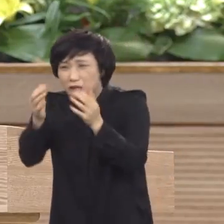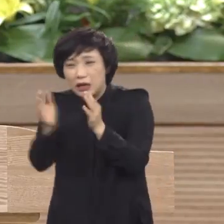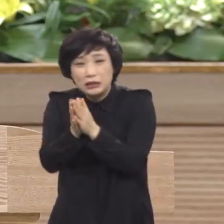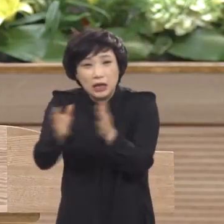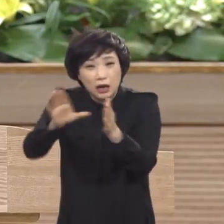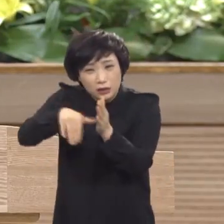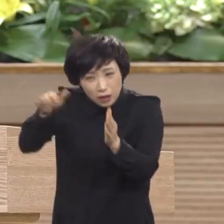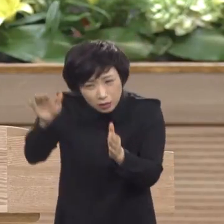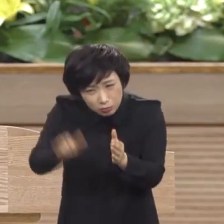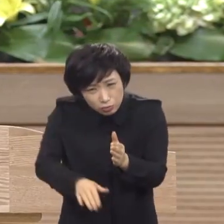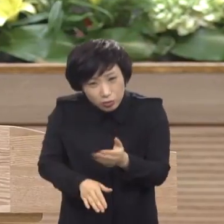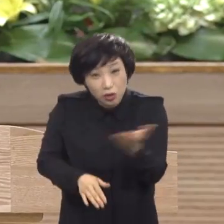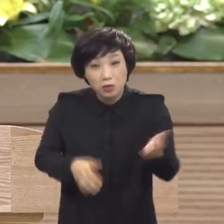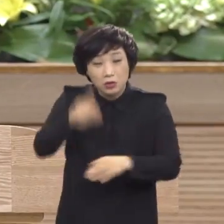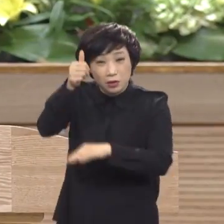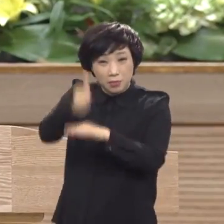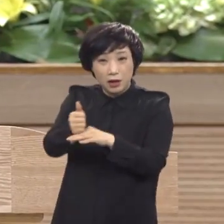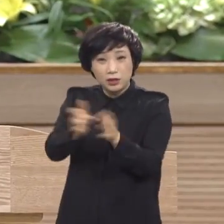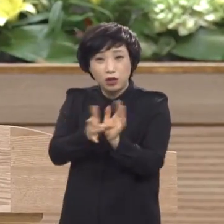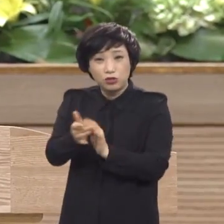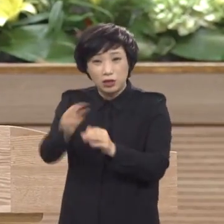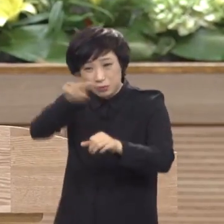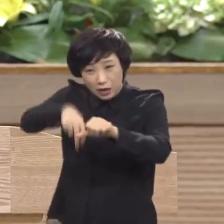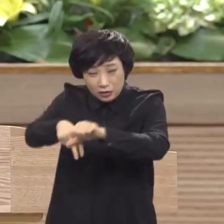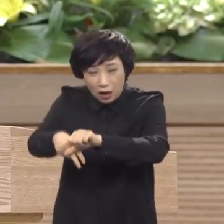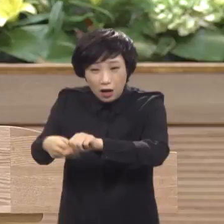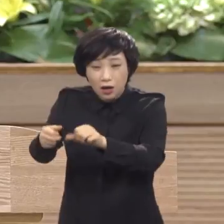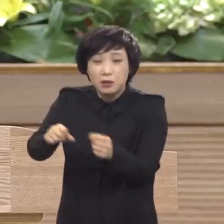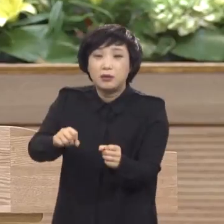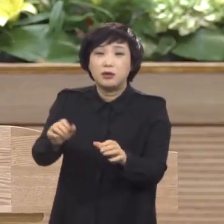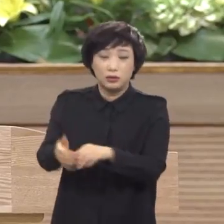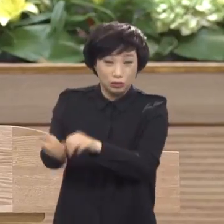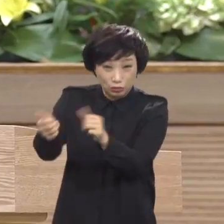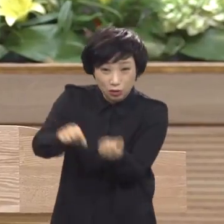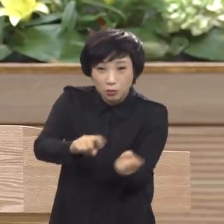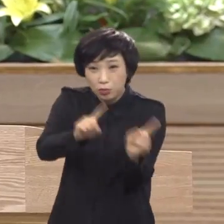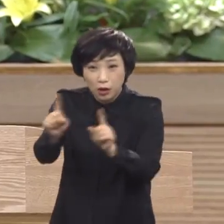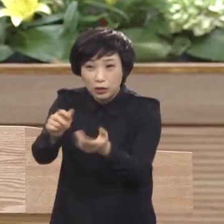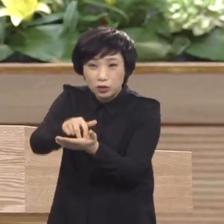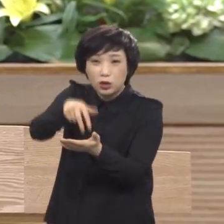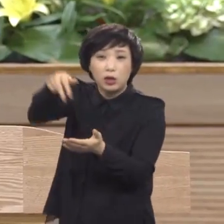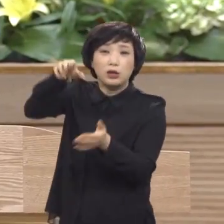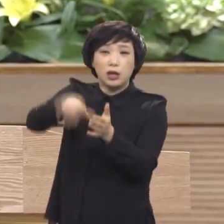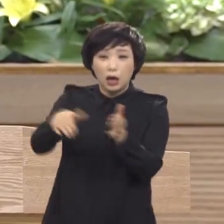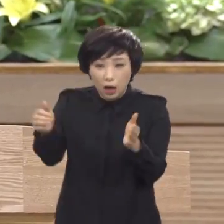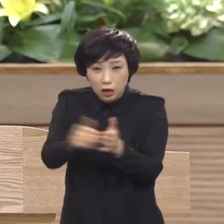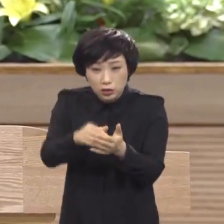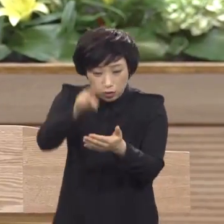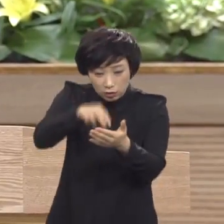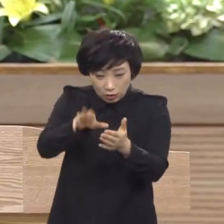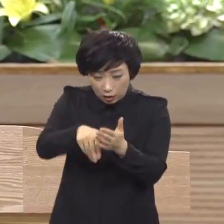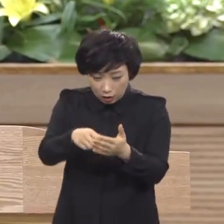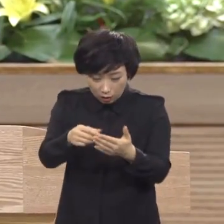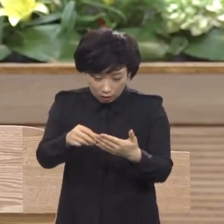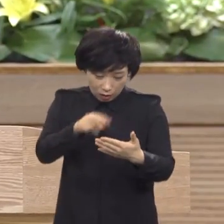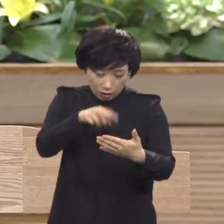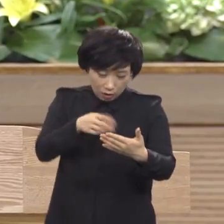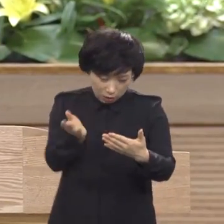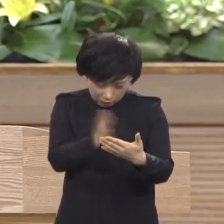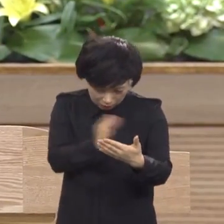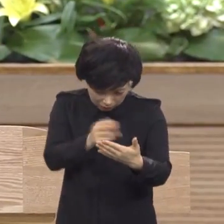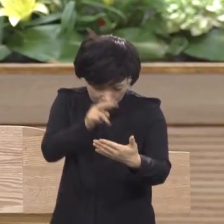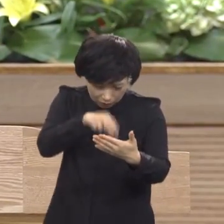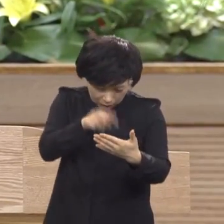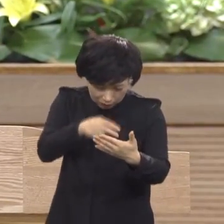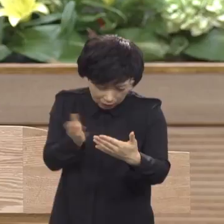데부터 마지막 부활 성천에 이르기까지 읽으려면 그냥 눈물이